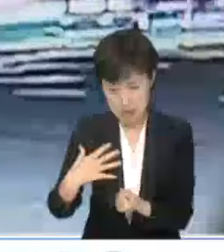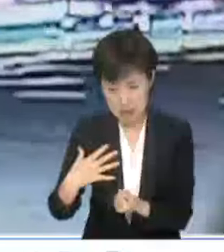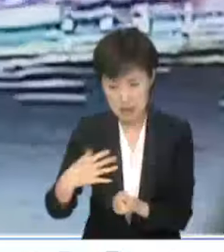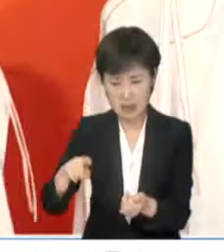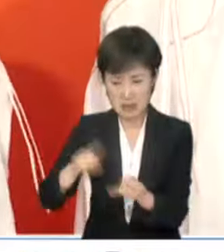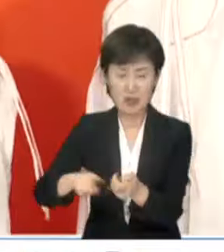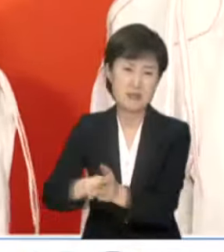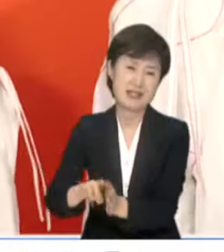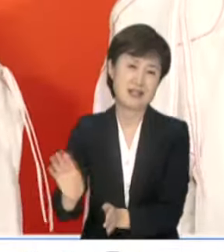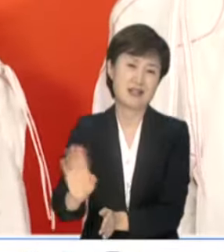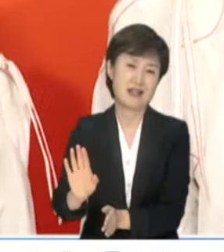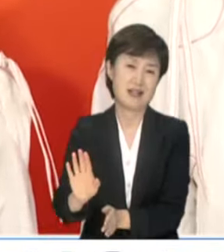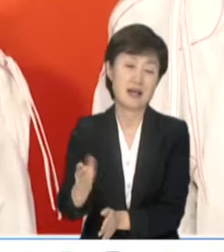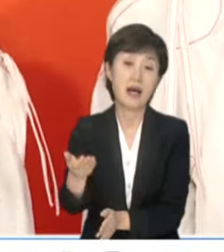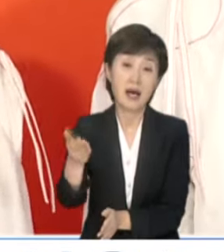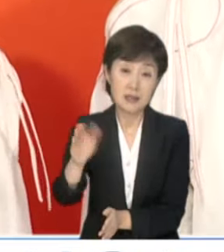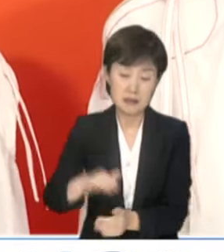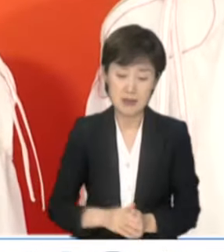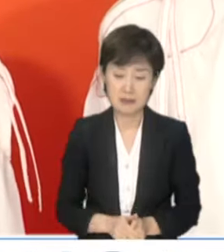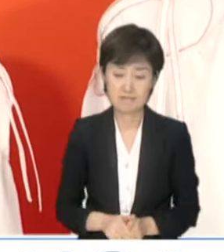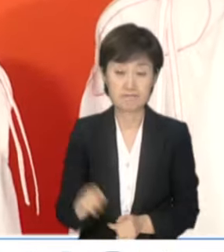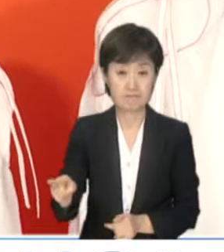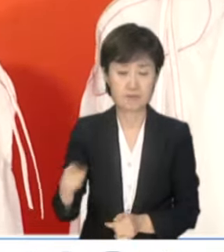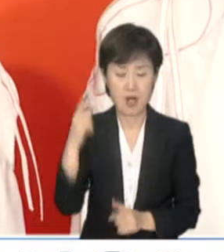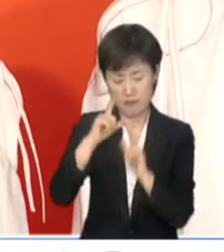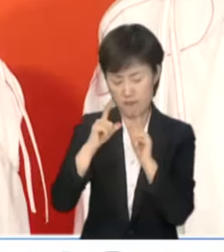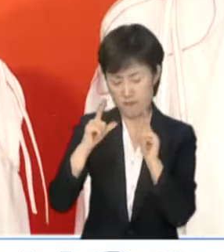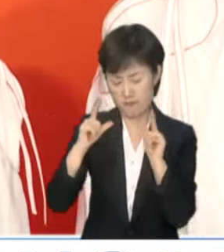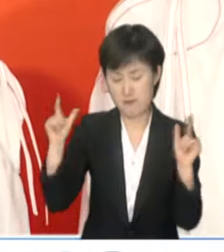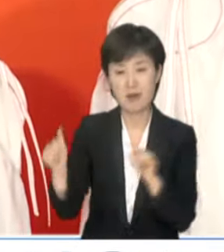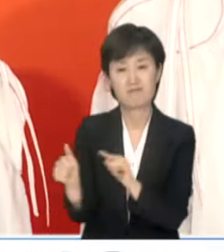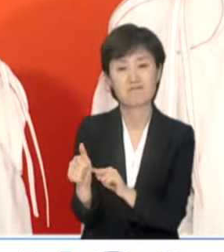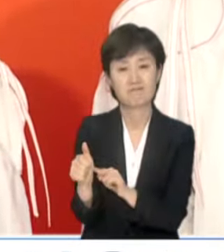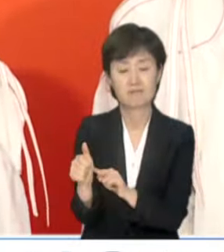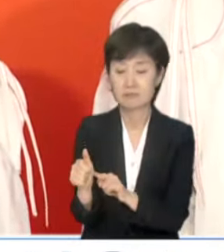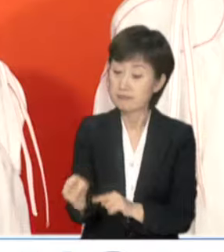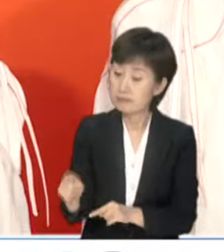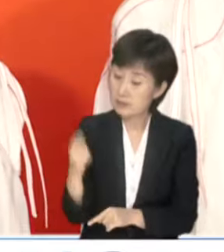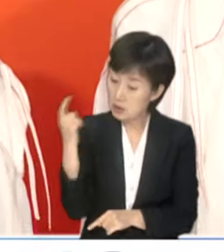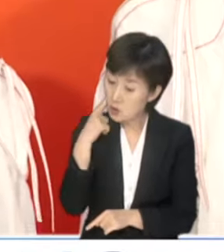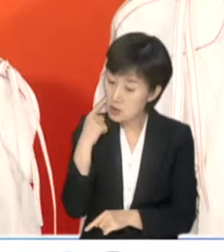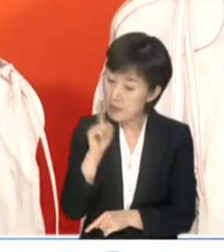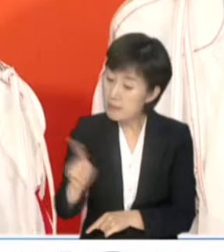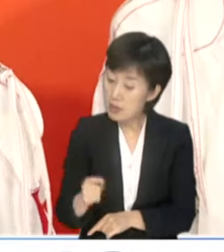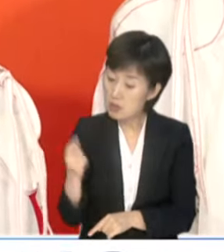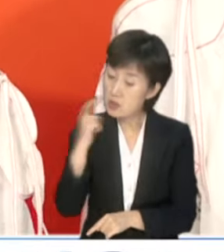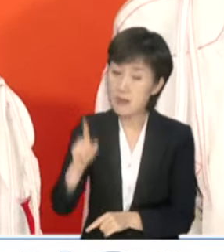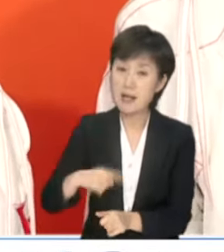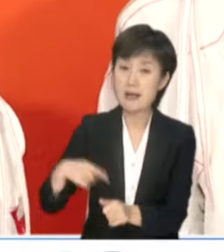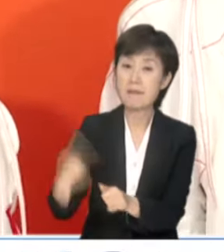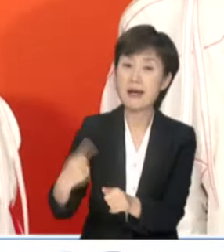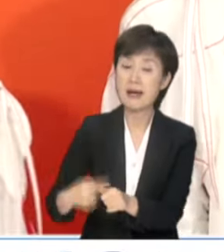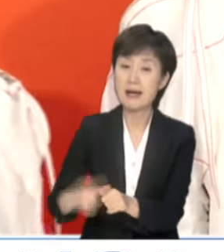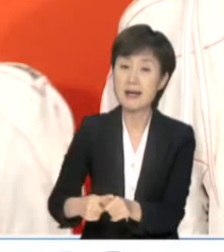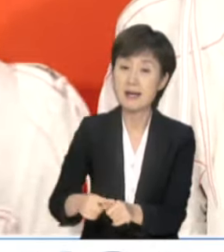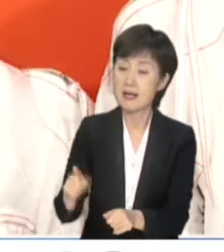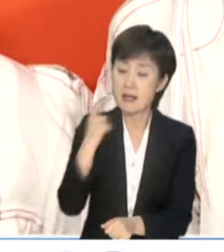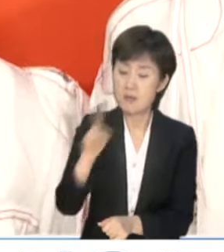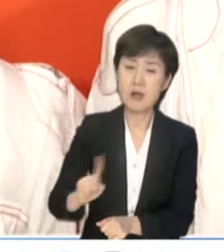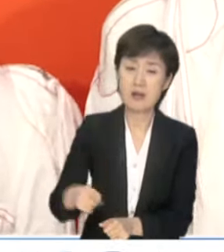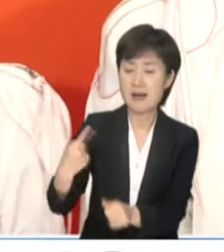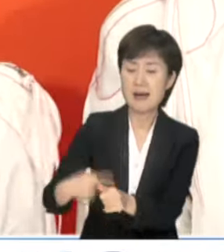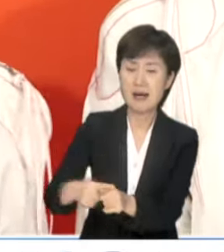믿을 수는 없고 다만 사회적으로 좀 영향력이 있는 사람이다 보니 아니 왜 최초 진술에 이렇게 거짓말을 했어 들통날 거짓말을 왜 한